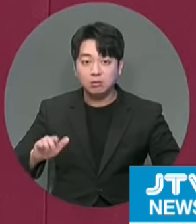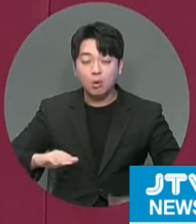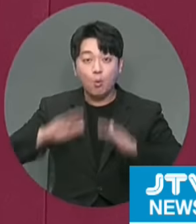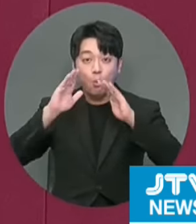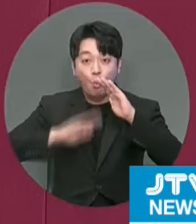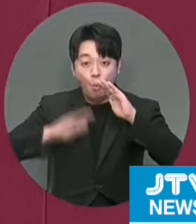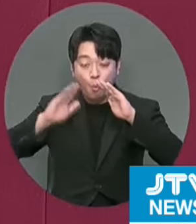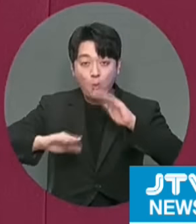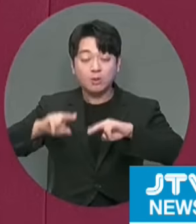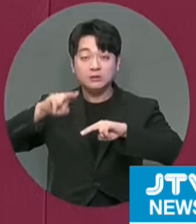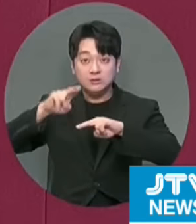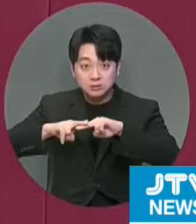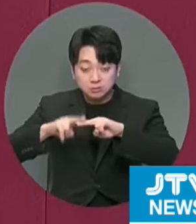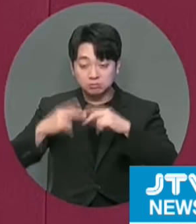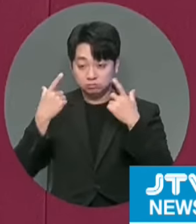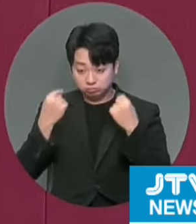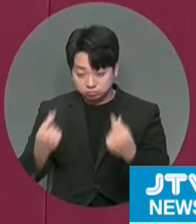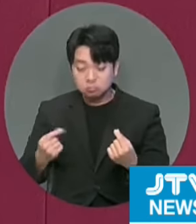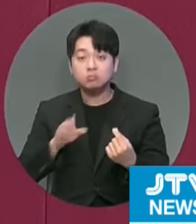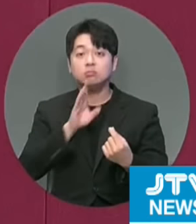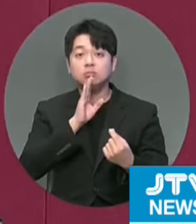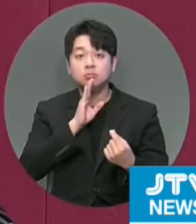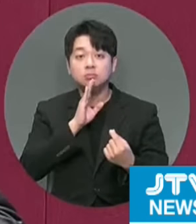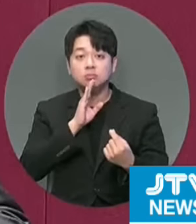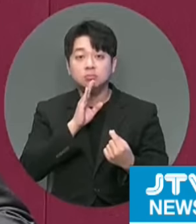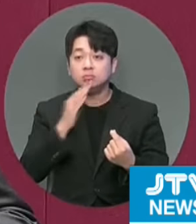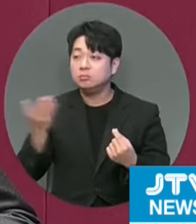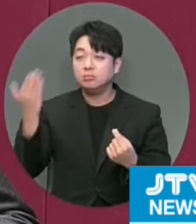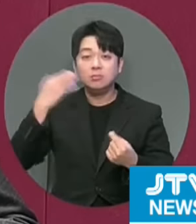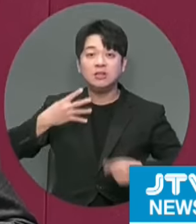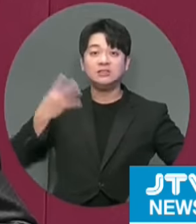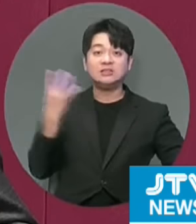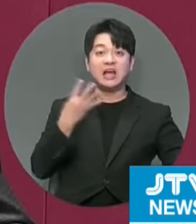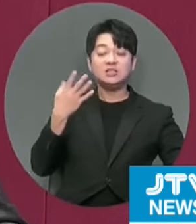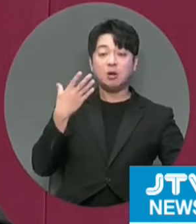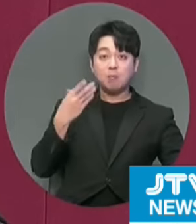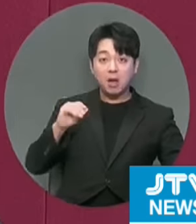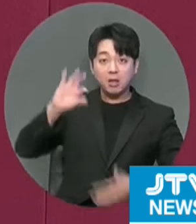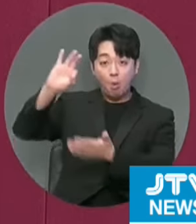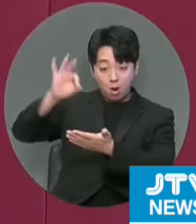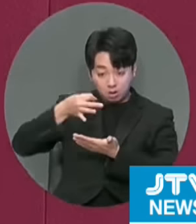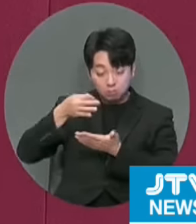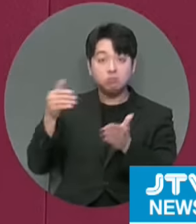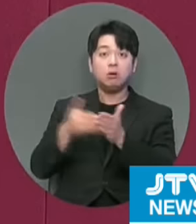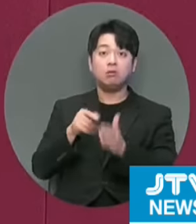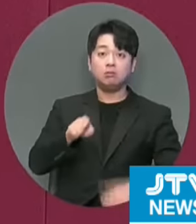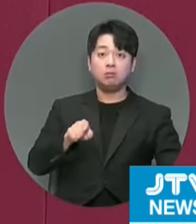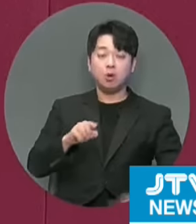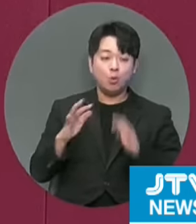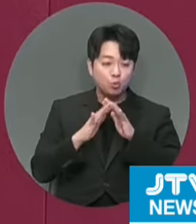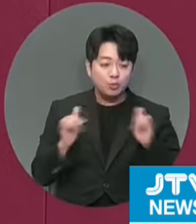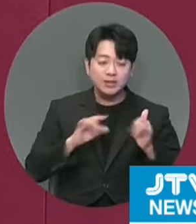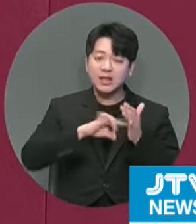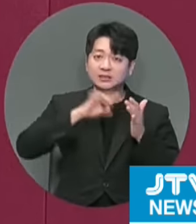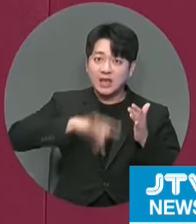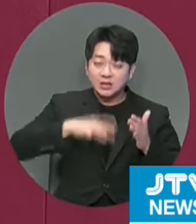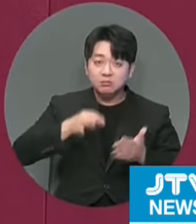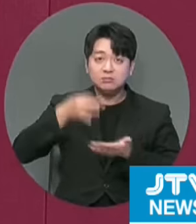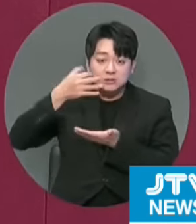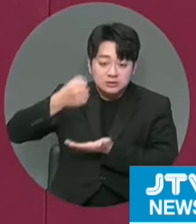달 동안 4천여만 원의 급여도 변함없이 지급받았습니다. 국민 혈세를 받는